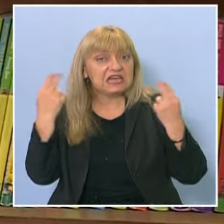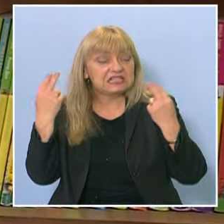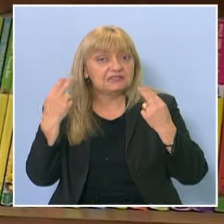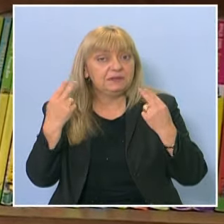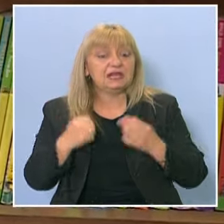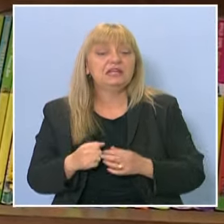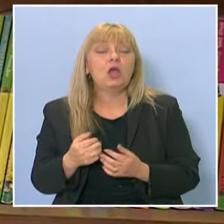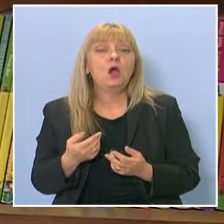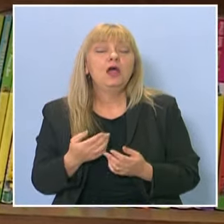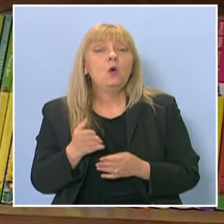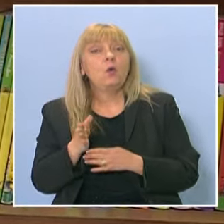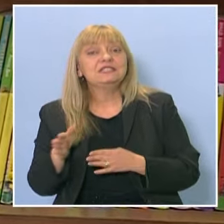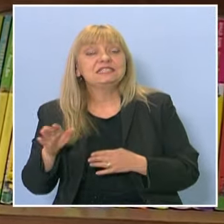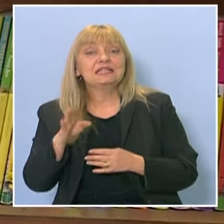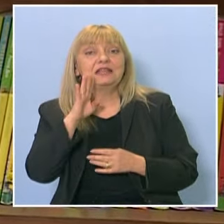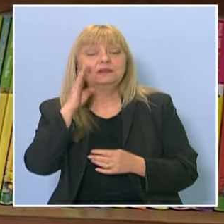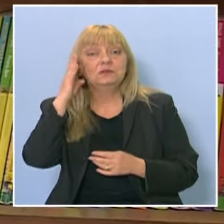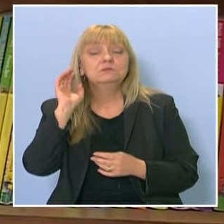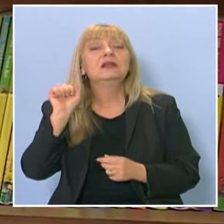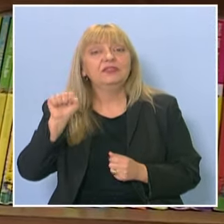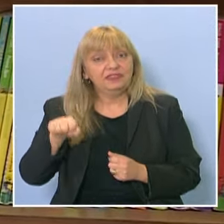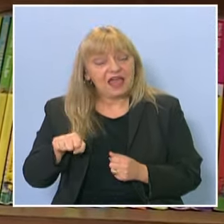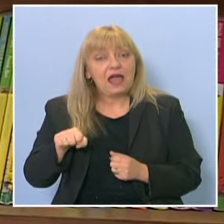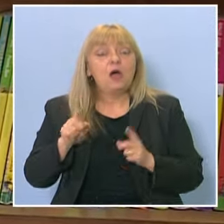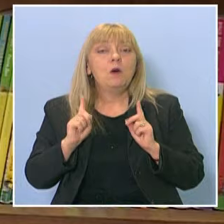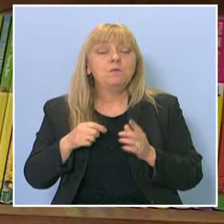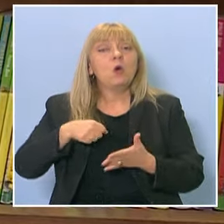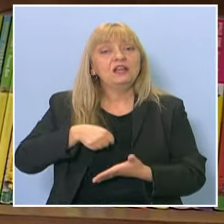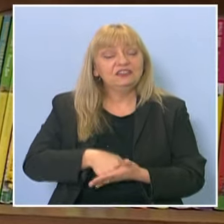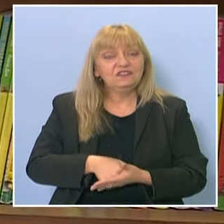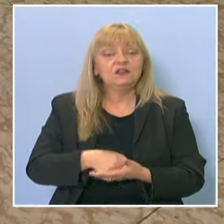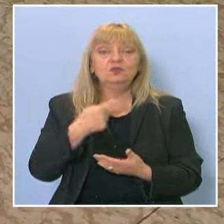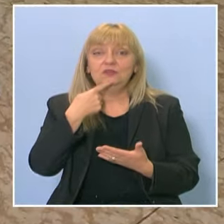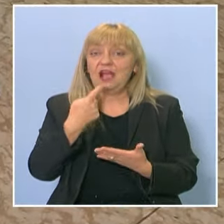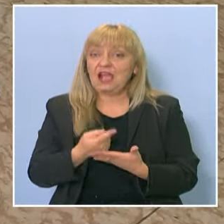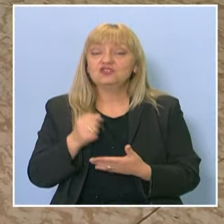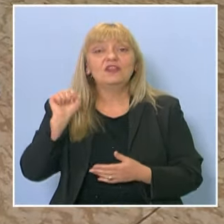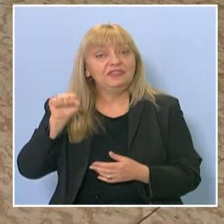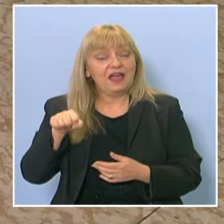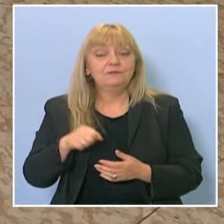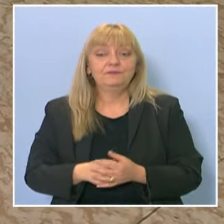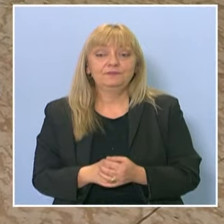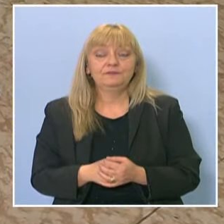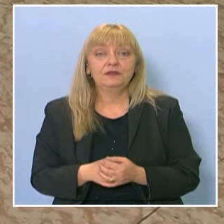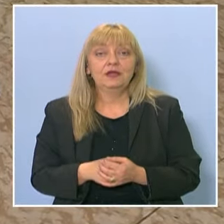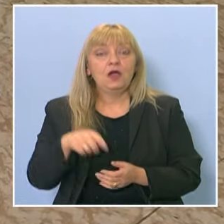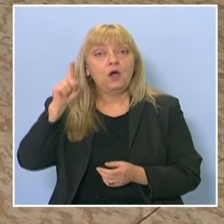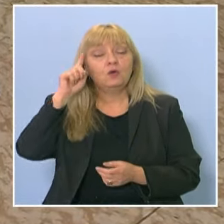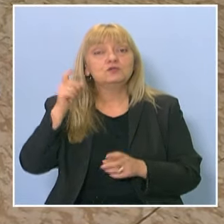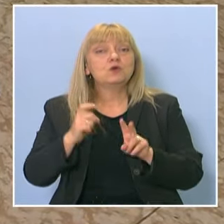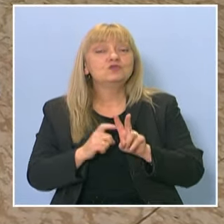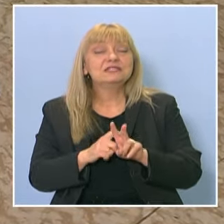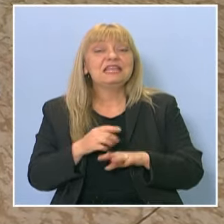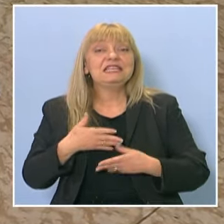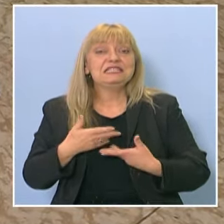родителите? Да. Могат твърдо да стезат думите си, да. Госпожо Царибродска, искам да завършим